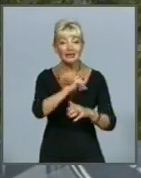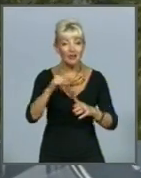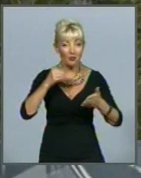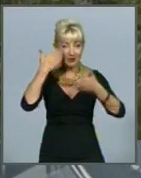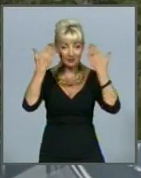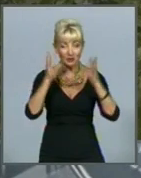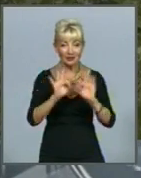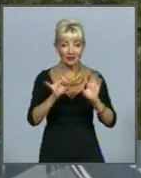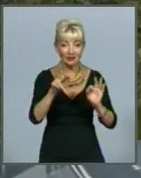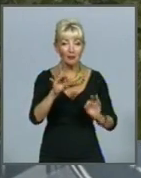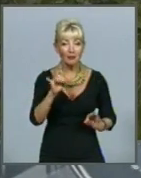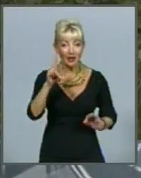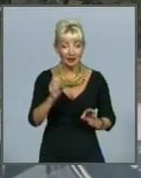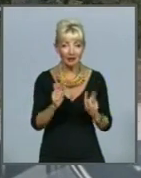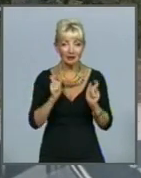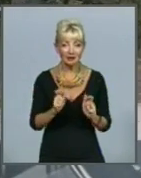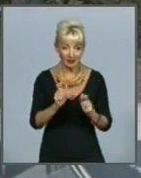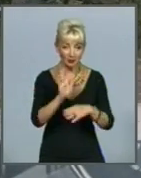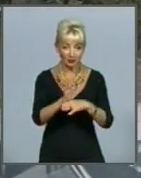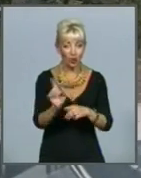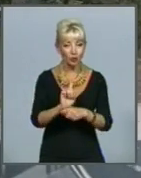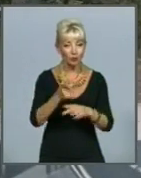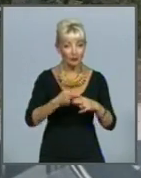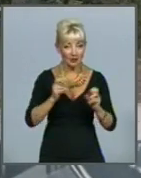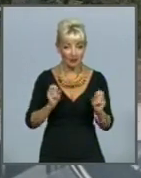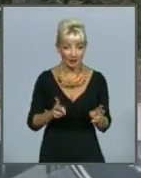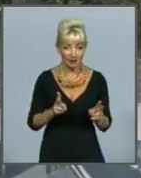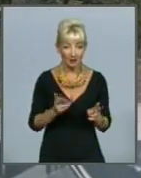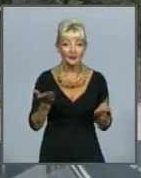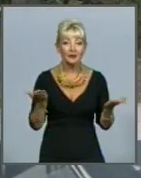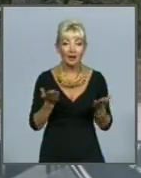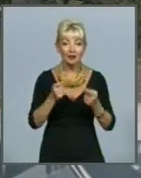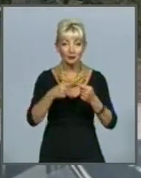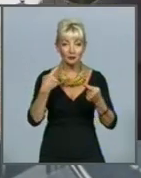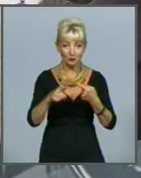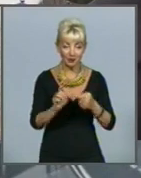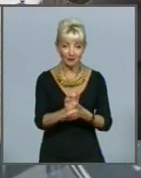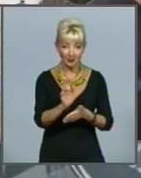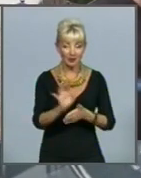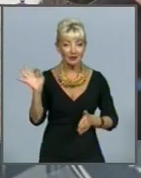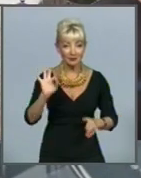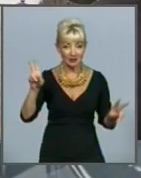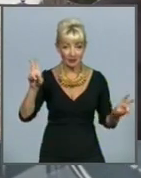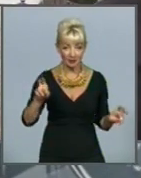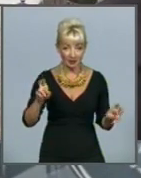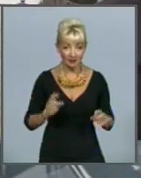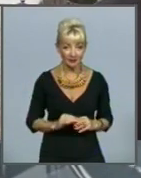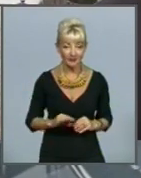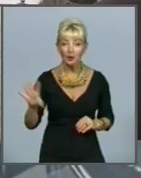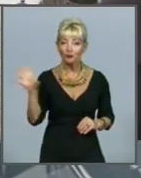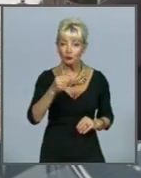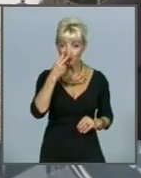розроблений згідно встановлених норм безпеки, як і у інших, виробник німецька компанія. Все предусмотрено. То есть, если